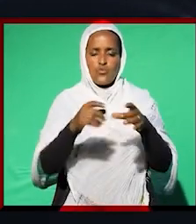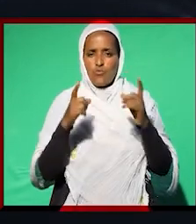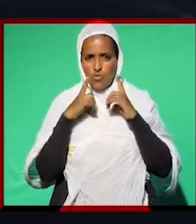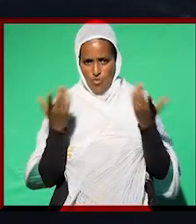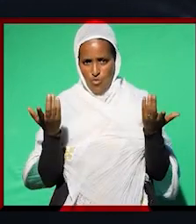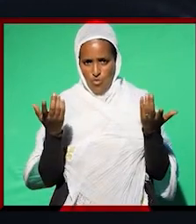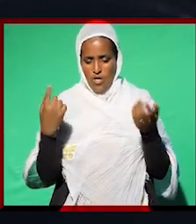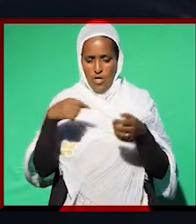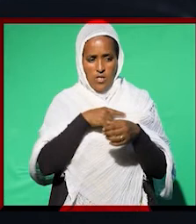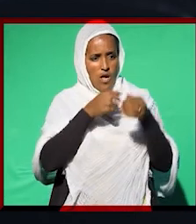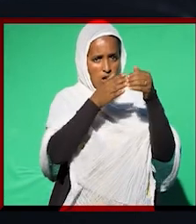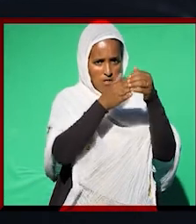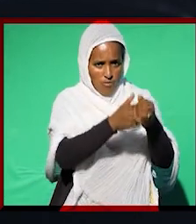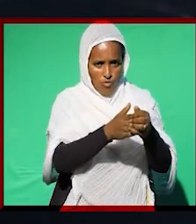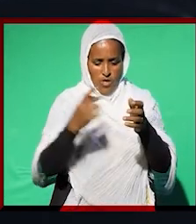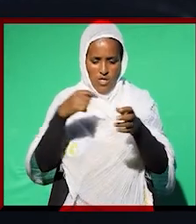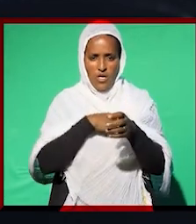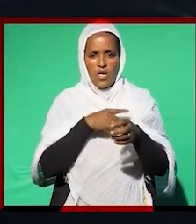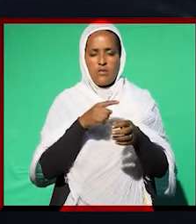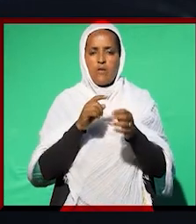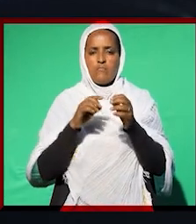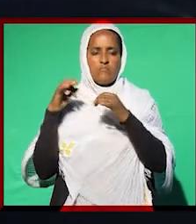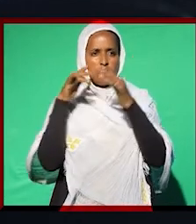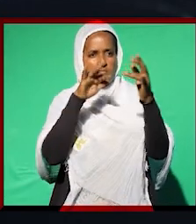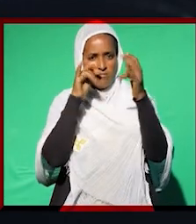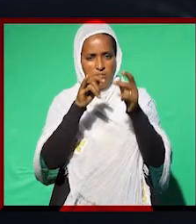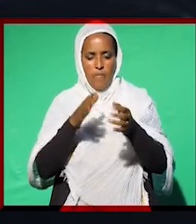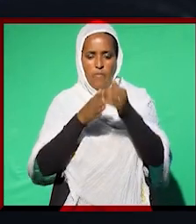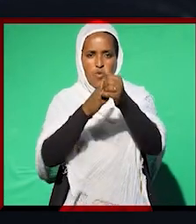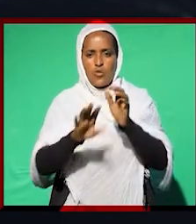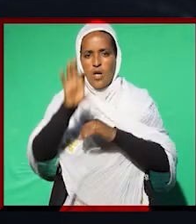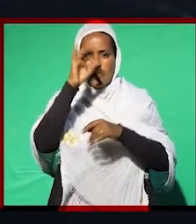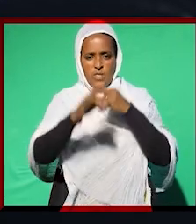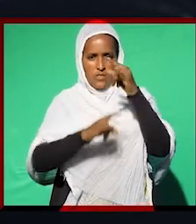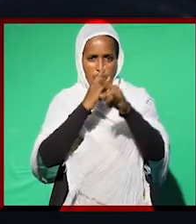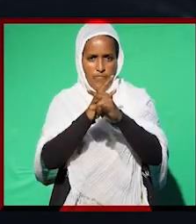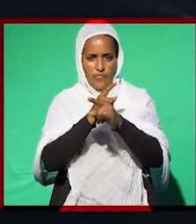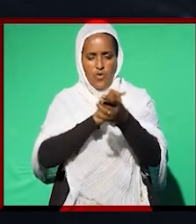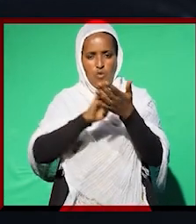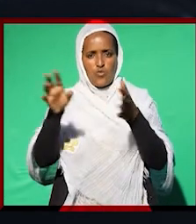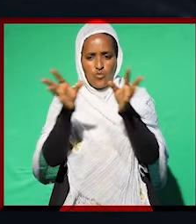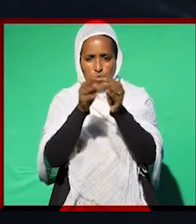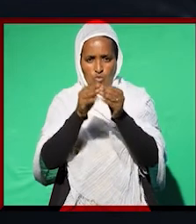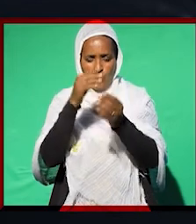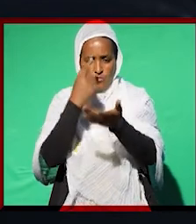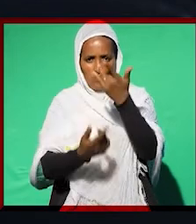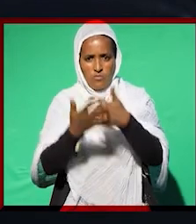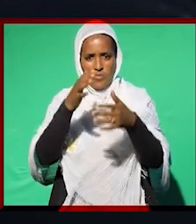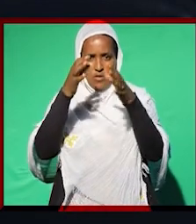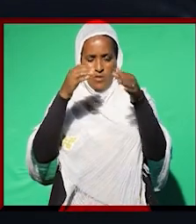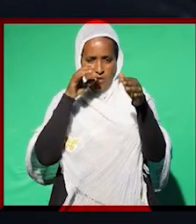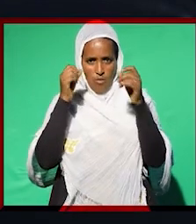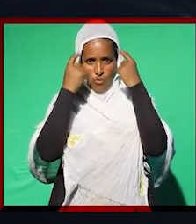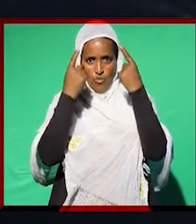ውስጥ ነው የምንኖረው። እኛን እየመሩን የኛን እሴት የሚዋጉ መሪዎች ያገኘንበት ዘመን ነው። እንግዲህ ቅዱስ ሲኖዶሱ ይሄ በደንብ